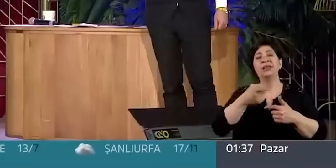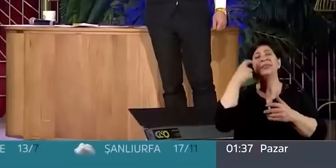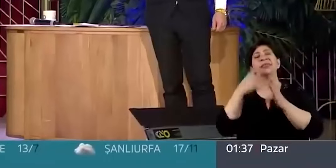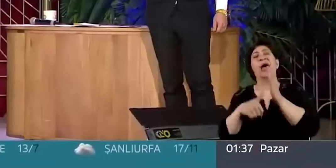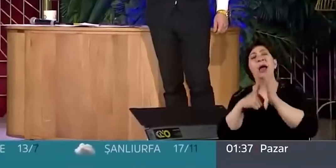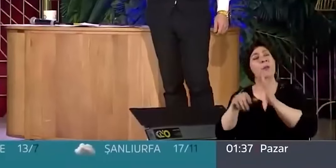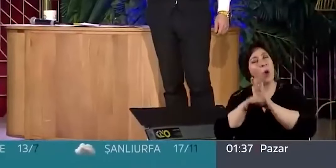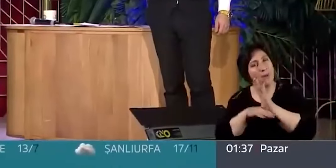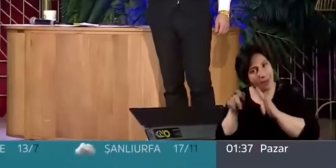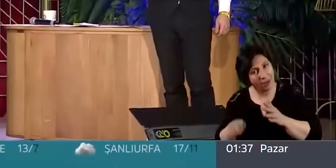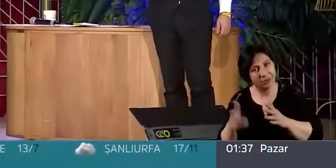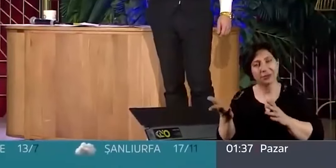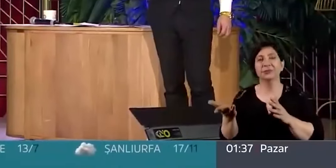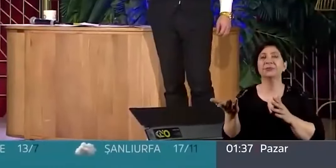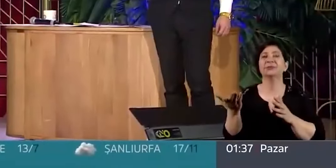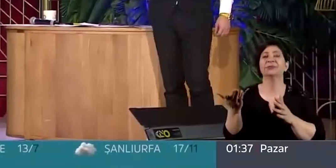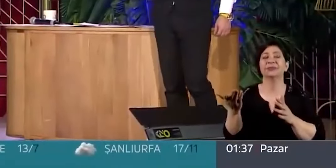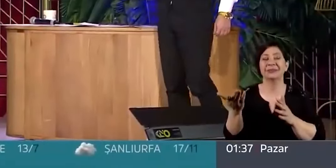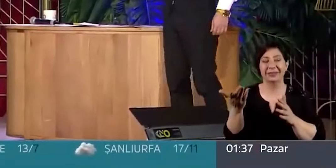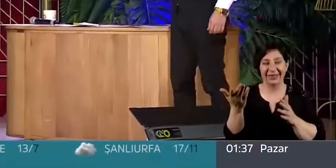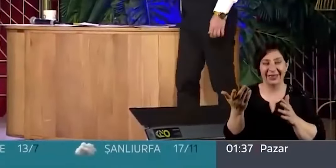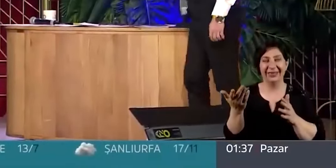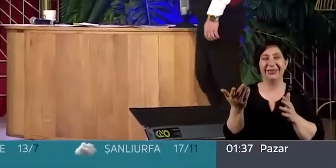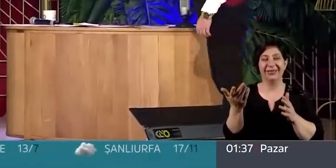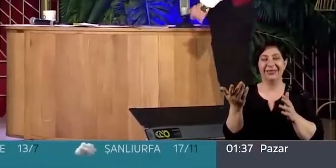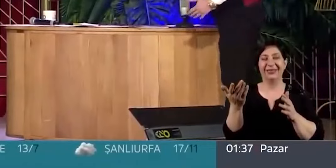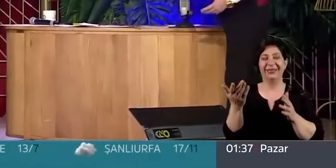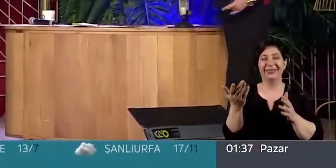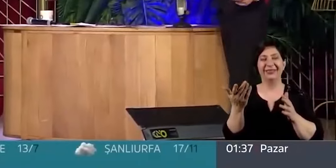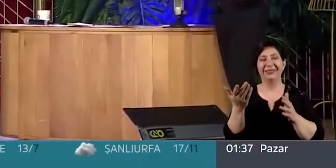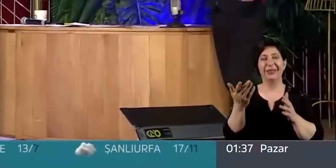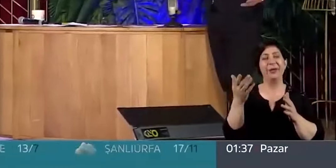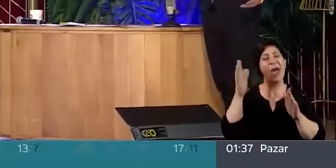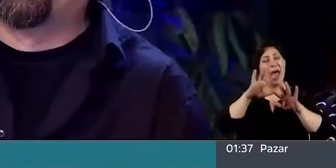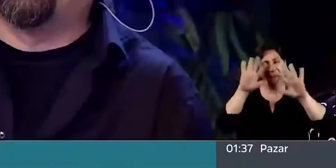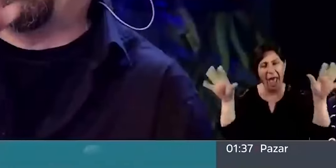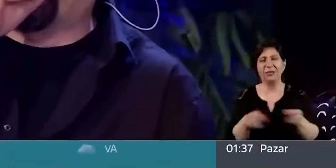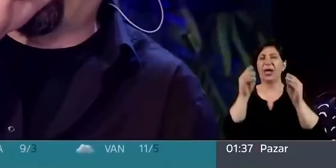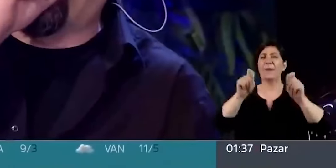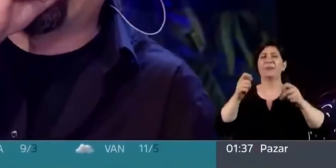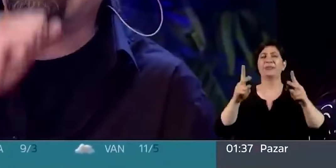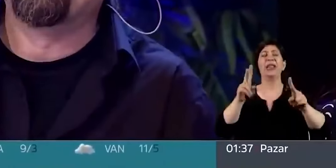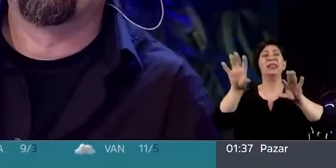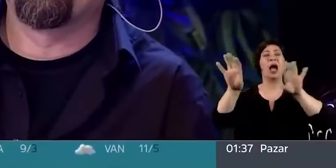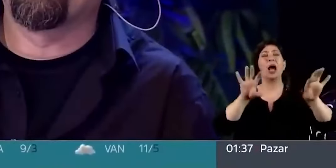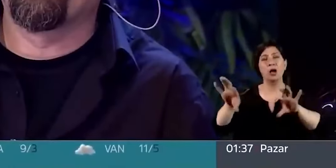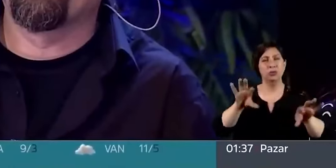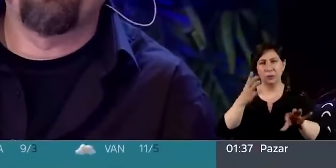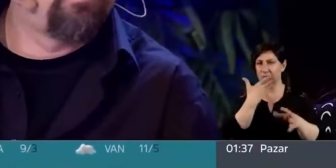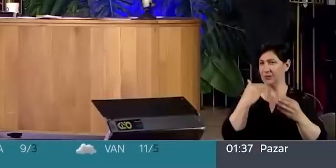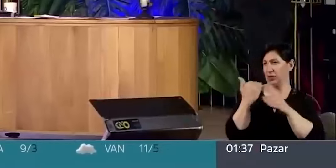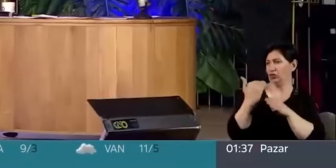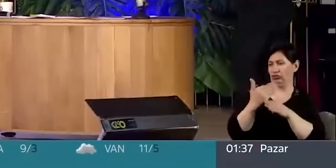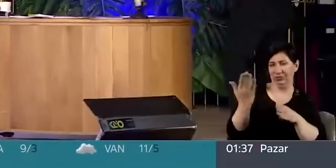tarih programı yaparsın. Ondan sonra değil mi? Yani her şey dekorasyon programına çok